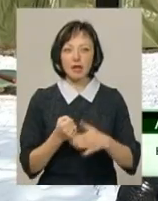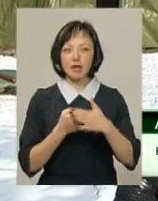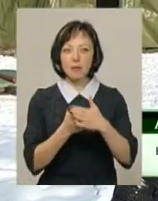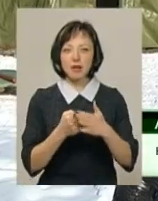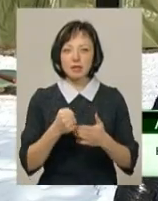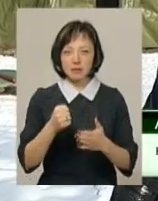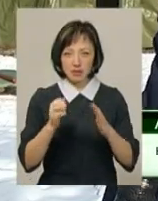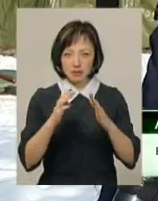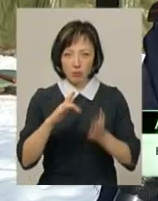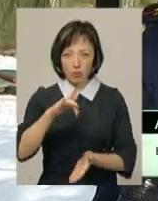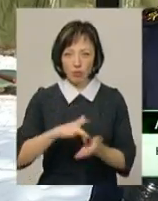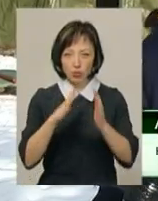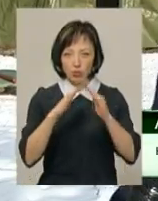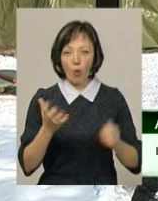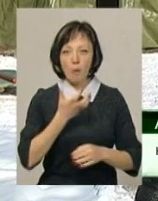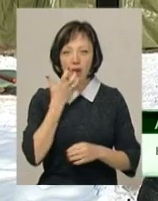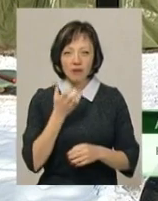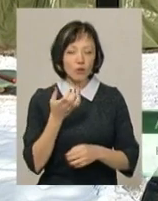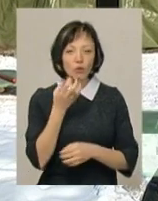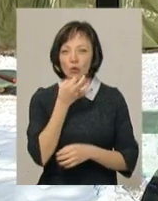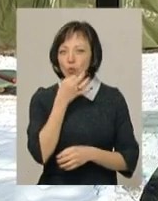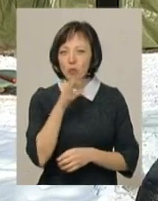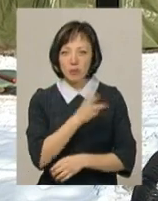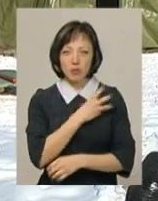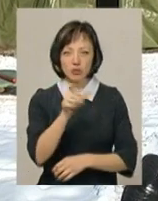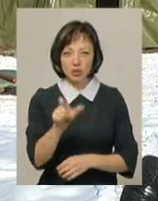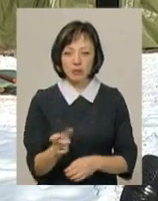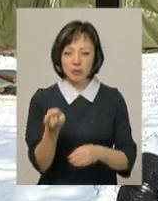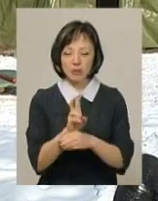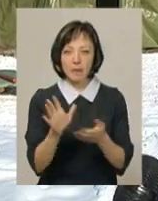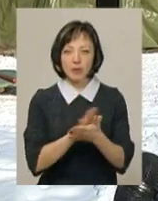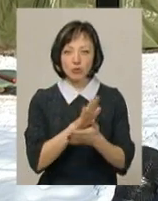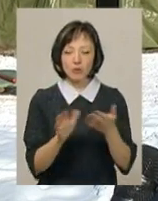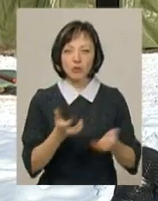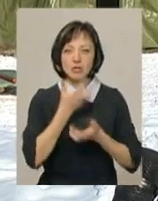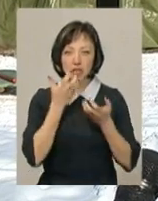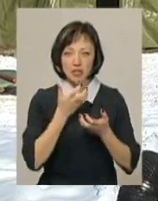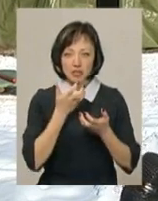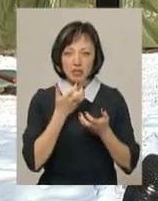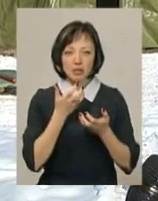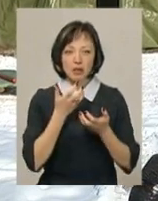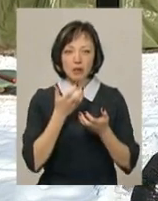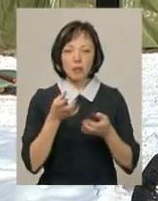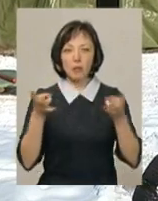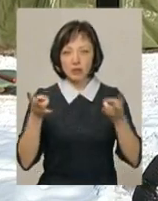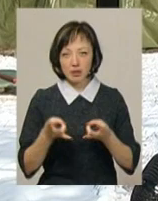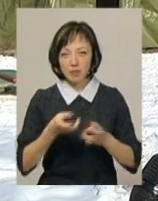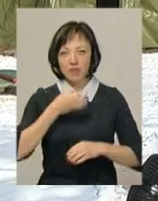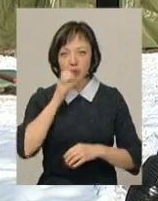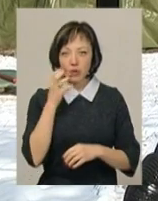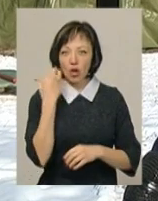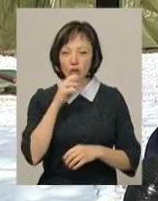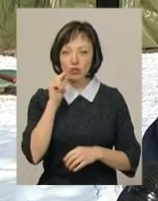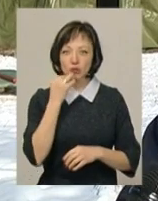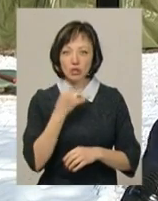обігріву будь-який охочий може прийти цілодобово, безкоштовно зігрітися, по мірі необхідності випити гарячого